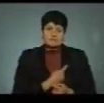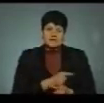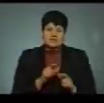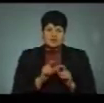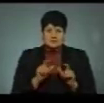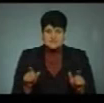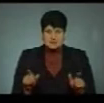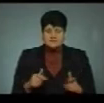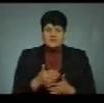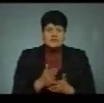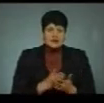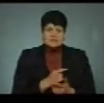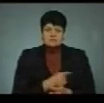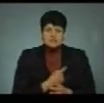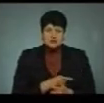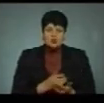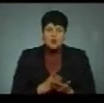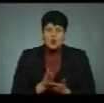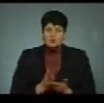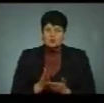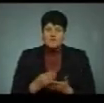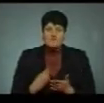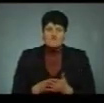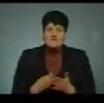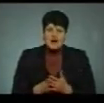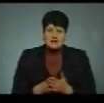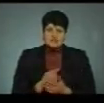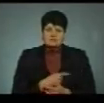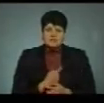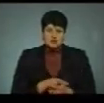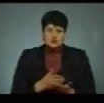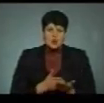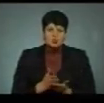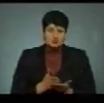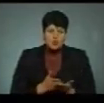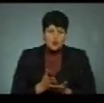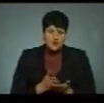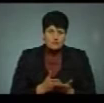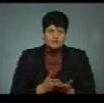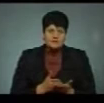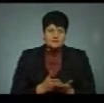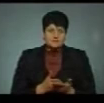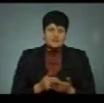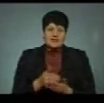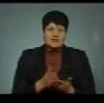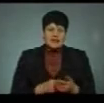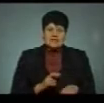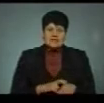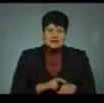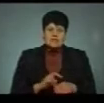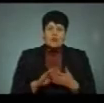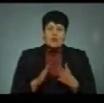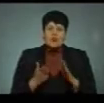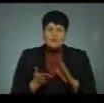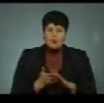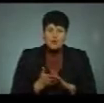заклади. Тобто якість медичного обслуговування, вартість медичного обслуговування, якість лікарів, умови, в яких